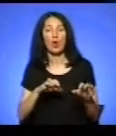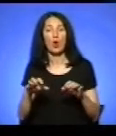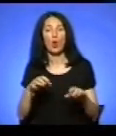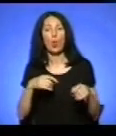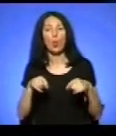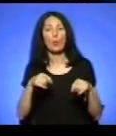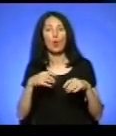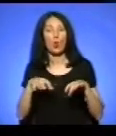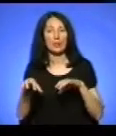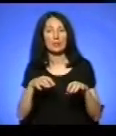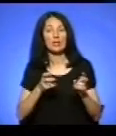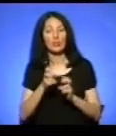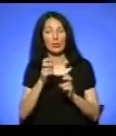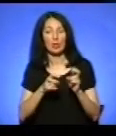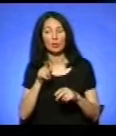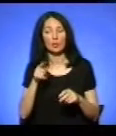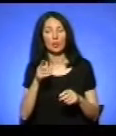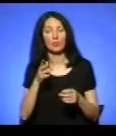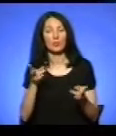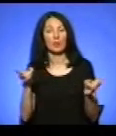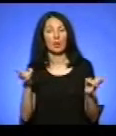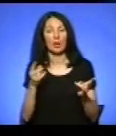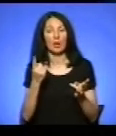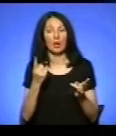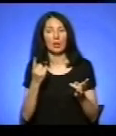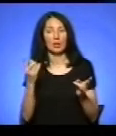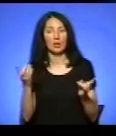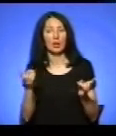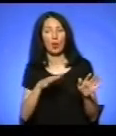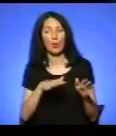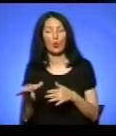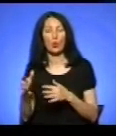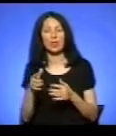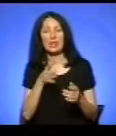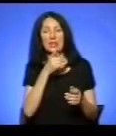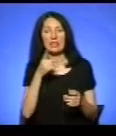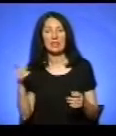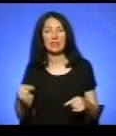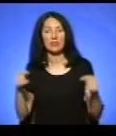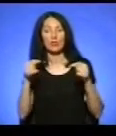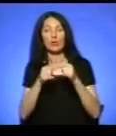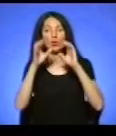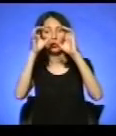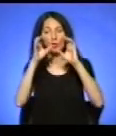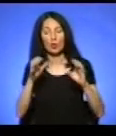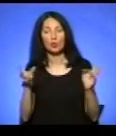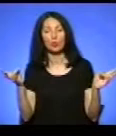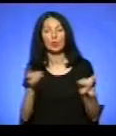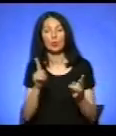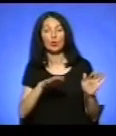самоврядування. Одне повинне, потім проходить певний час, відповідно до законодавства, має пройти певний